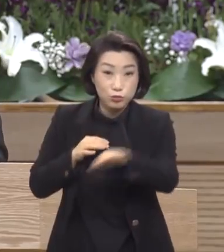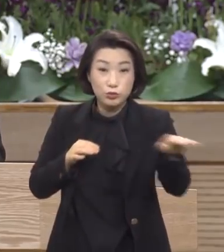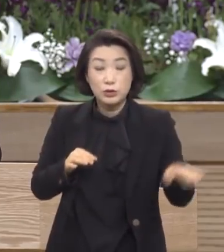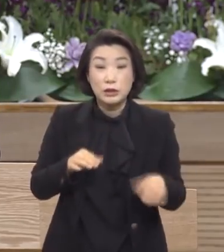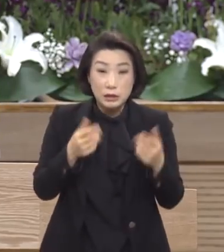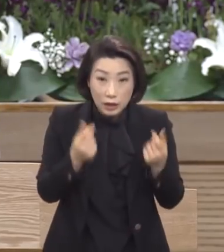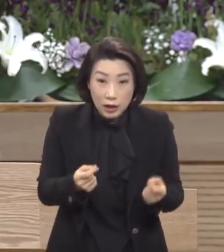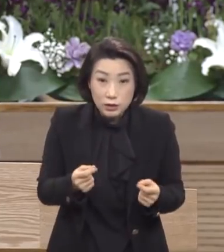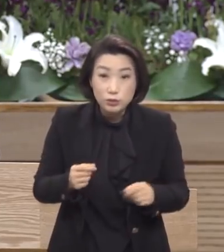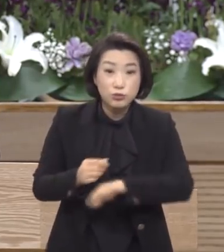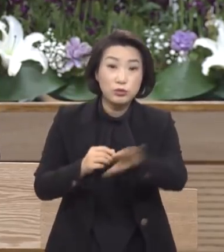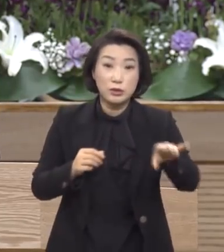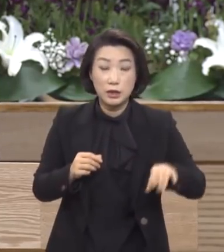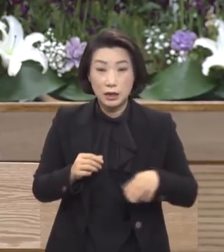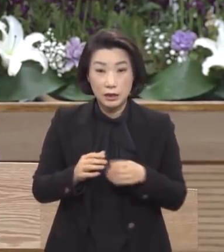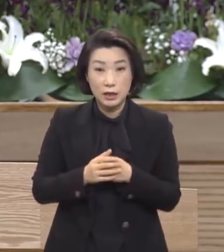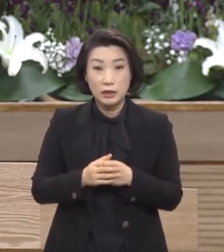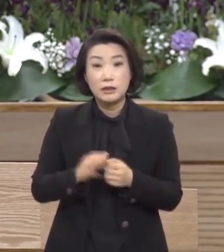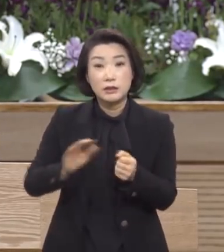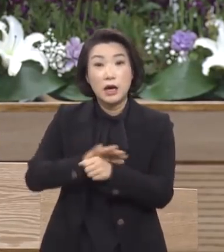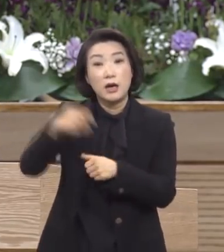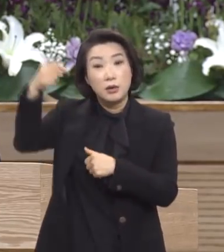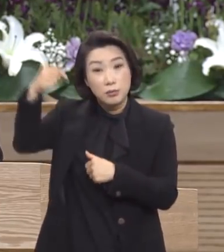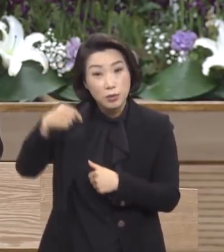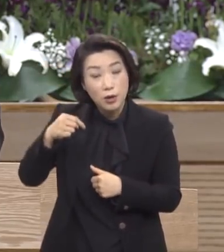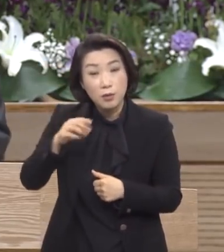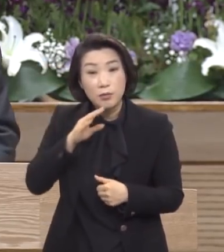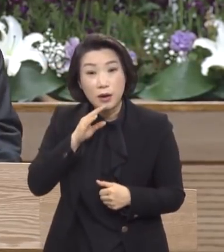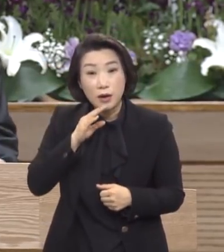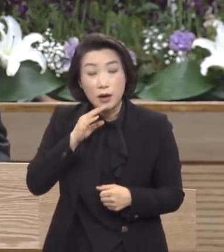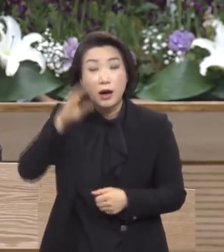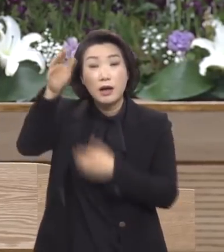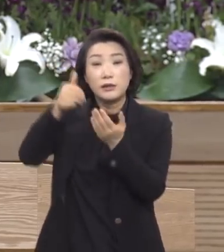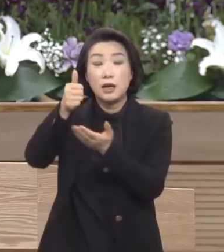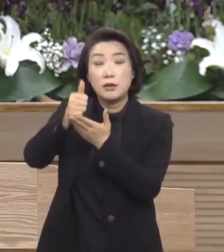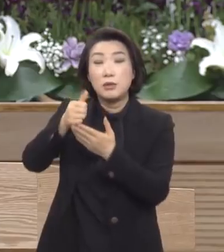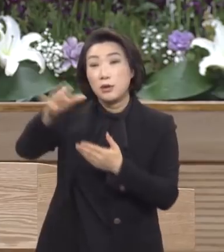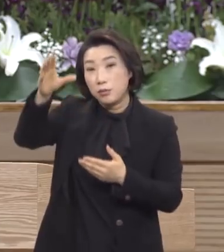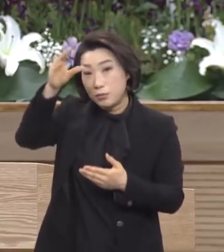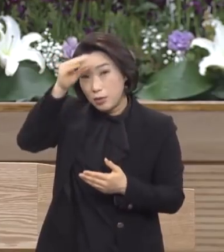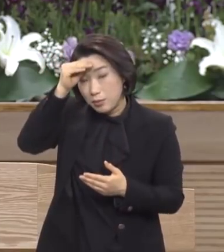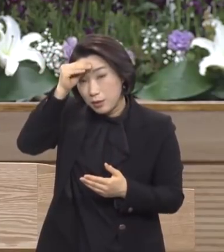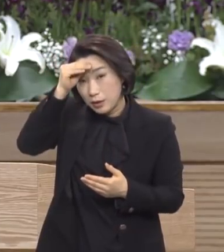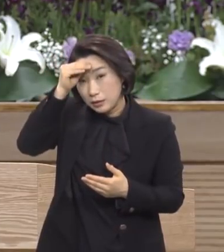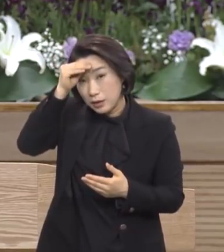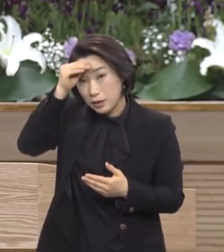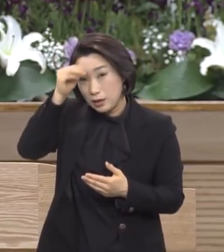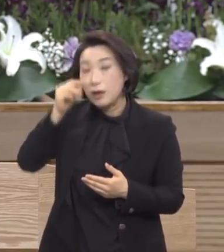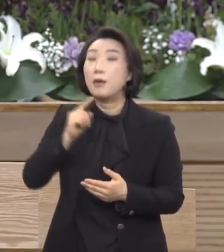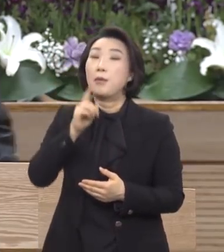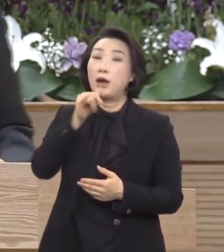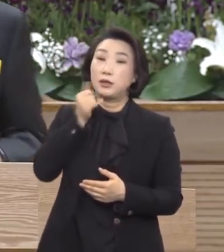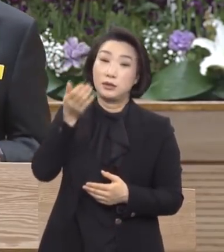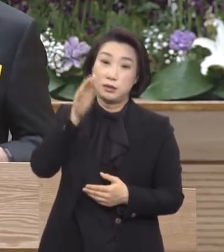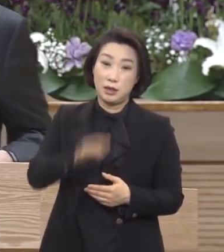우리 자신들에게 사랑을 요구하고 하나님을 본받아라 라고